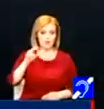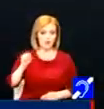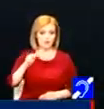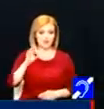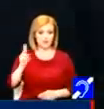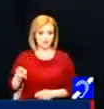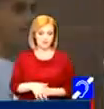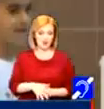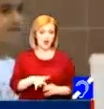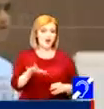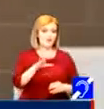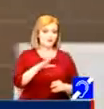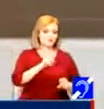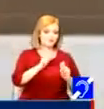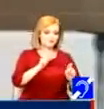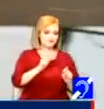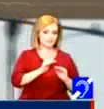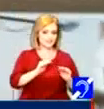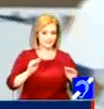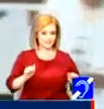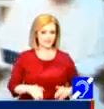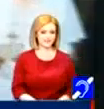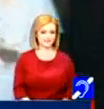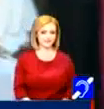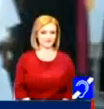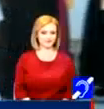calde tuturor și a făcut daruri unor copii.